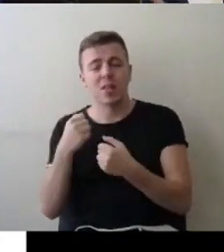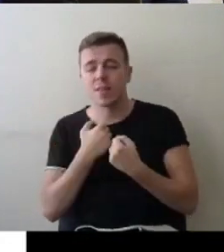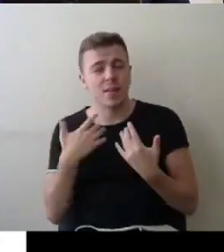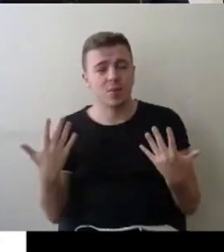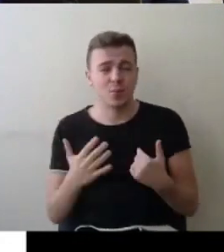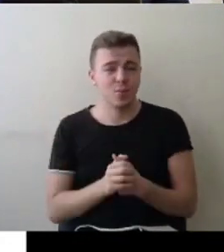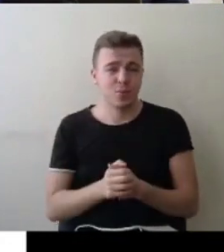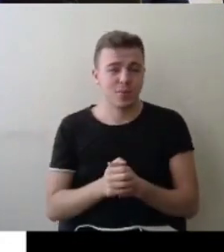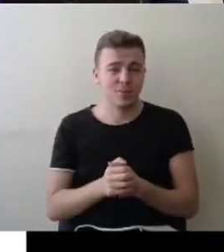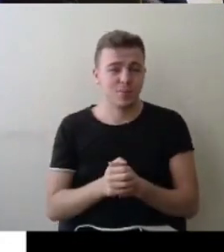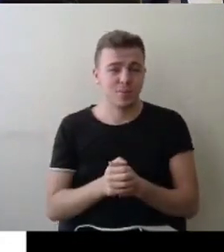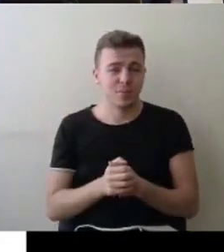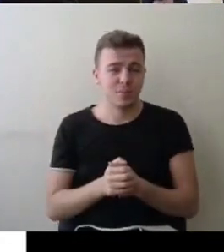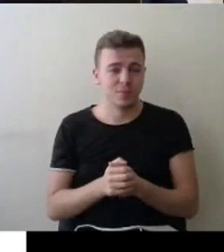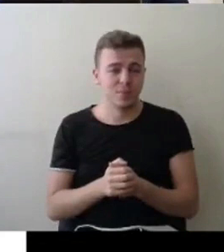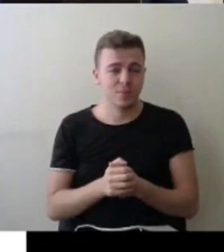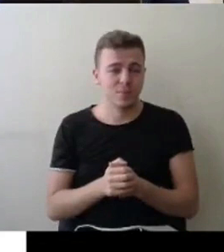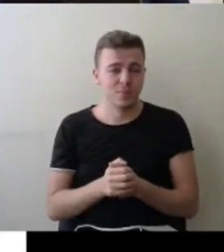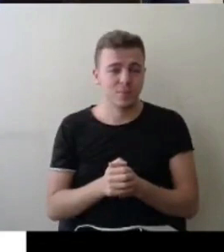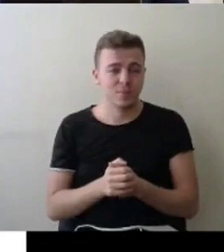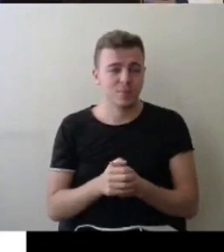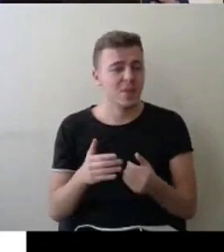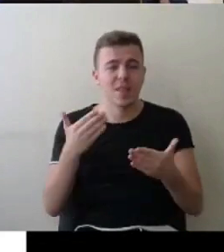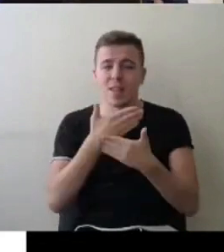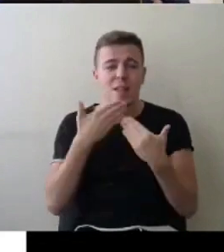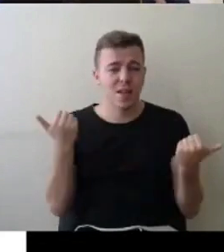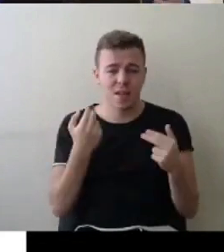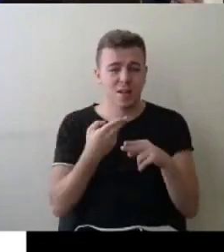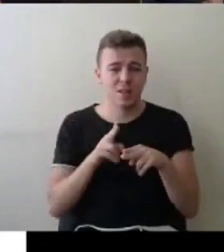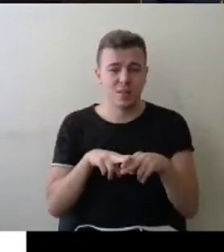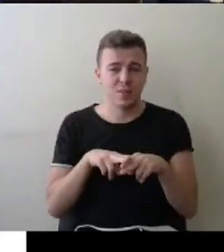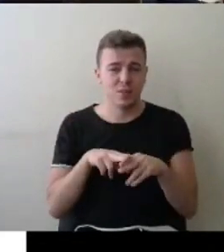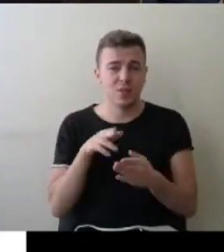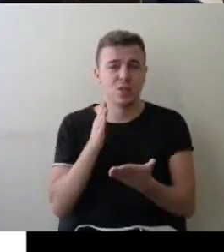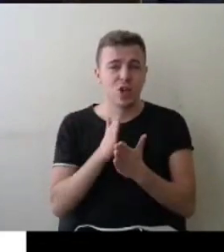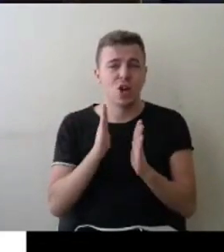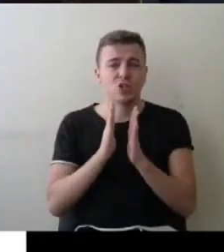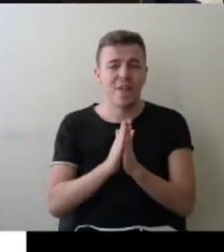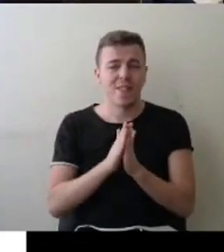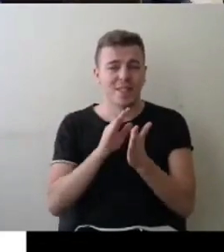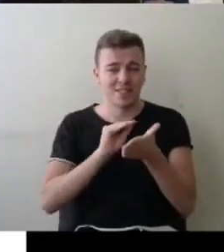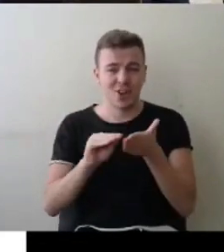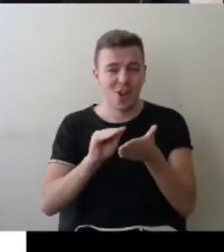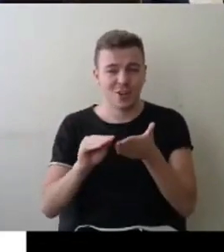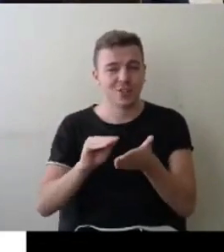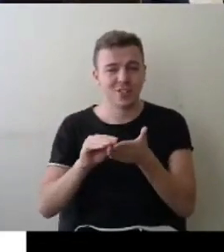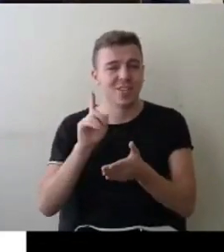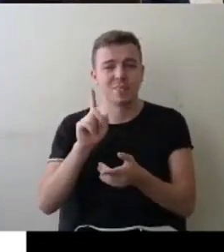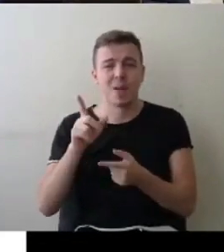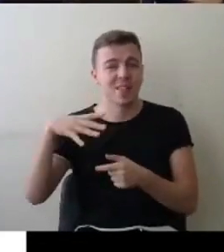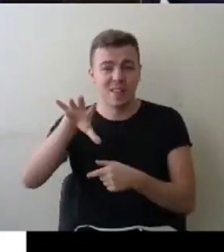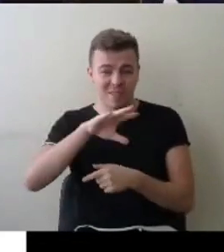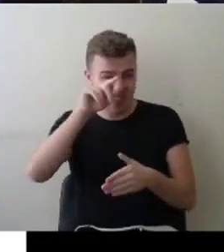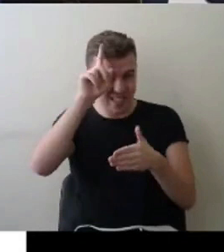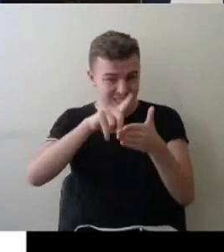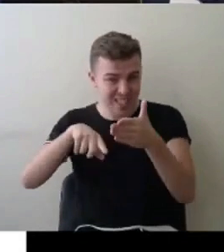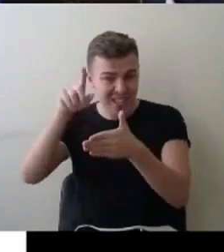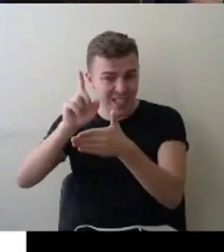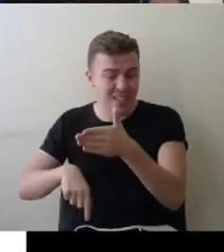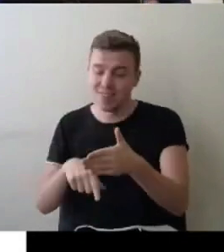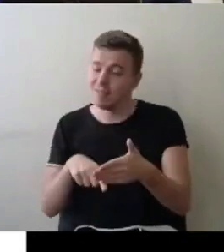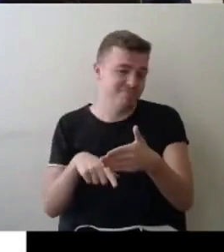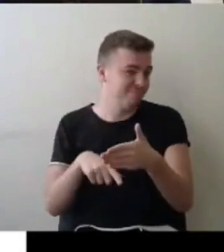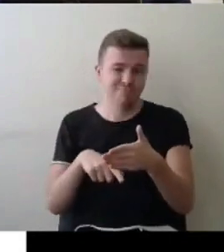kurią galėtume vadovautis. Nėra jos. Yra šventas raštas, bet ne visi yra tikintis. Ne visi